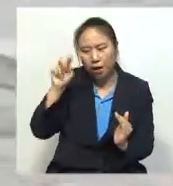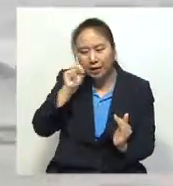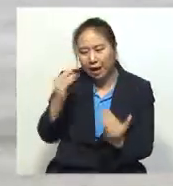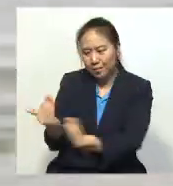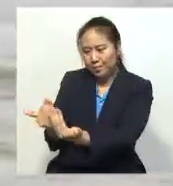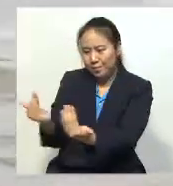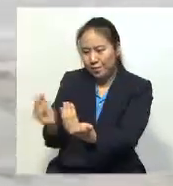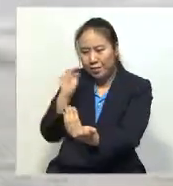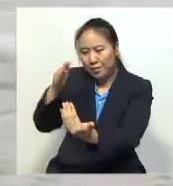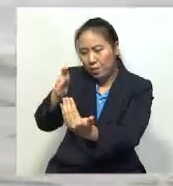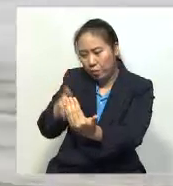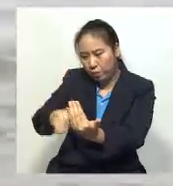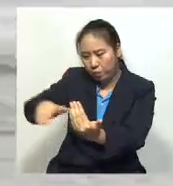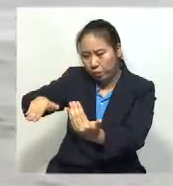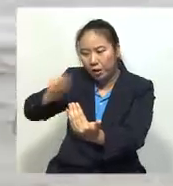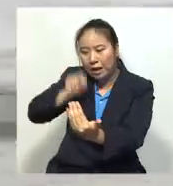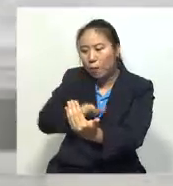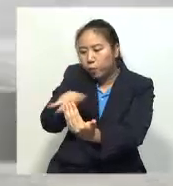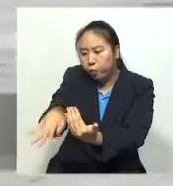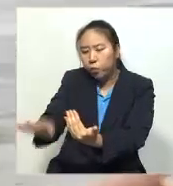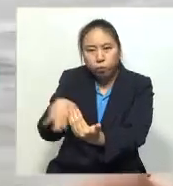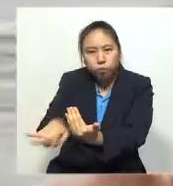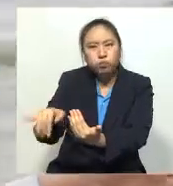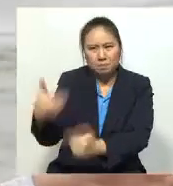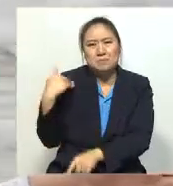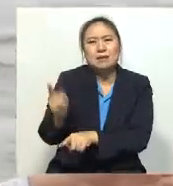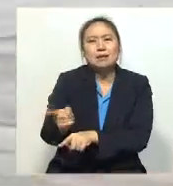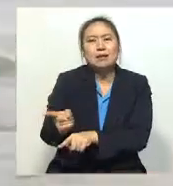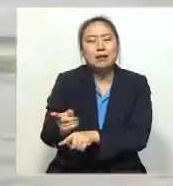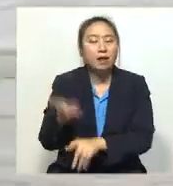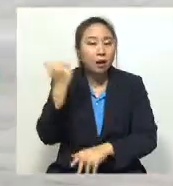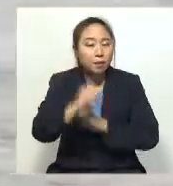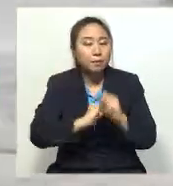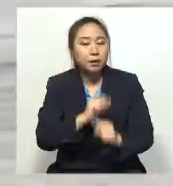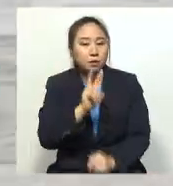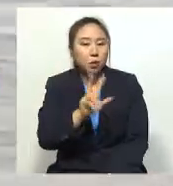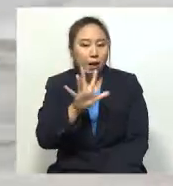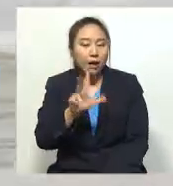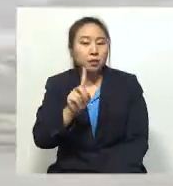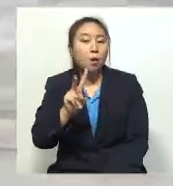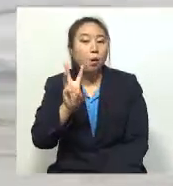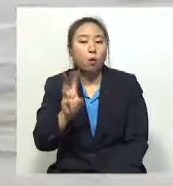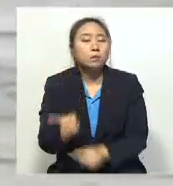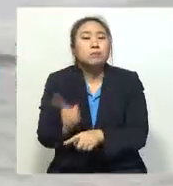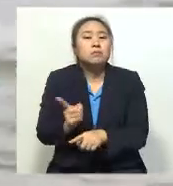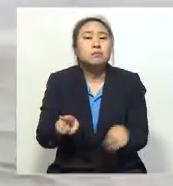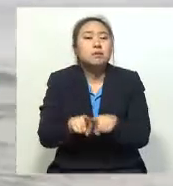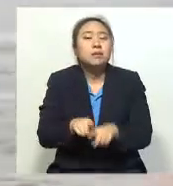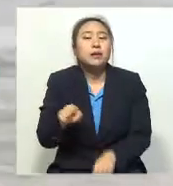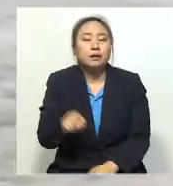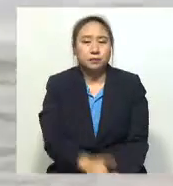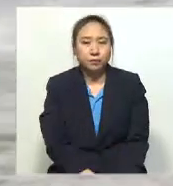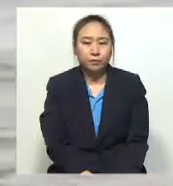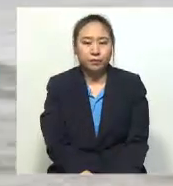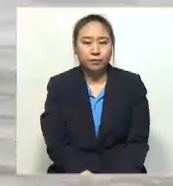ล้นต่อเพราะทุกปีก็จะล้นเมื่อปี26หรืออะไรเนี่ยค่ะก็ล้นแบบนี้ค่ะ คือเราก็ใ